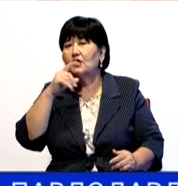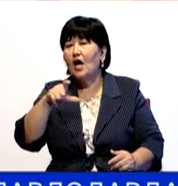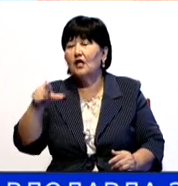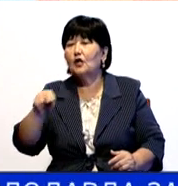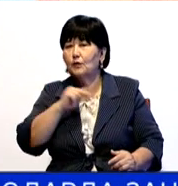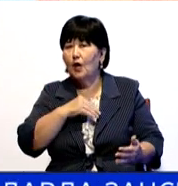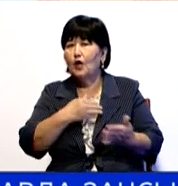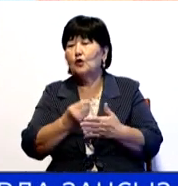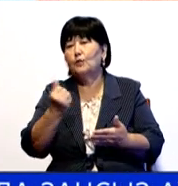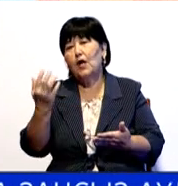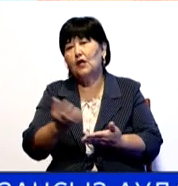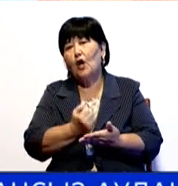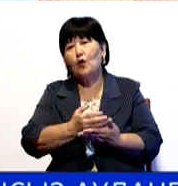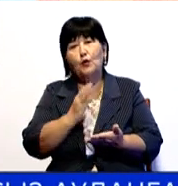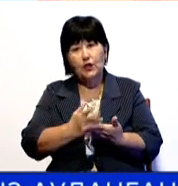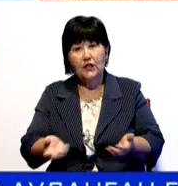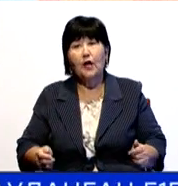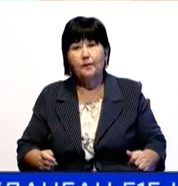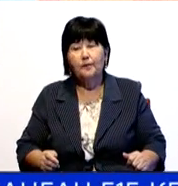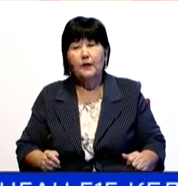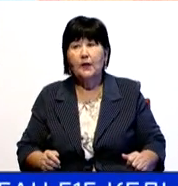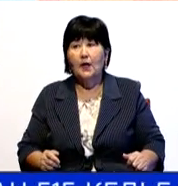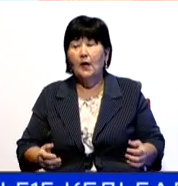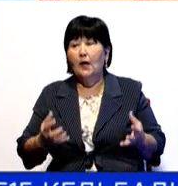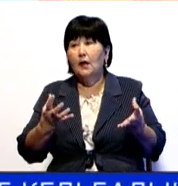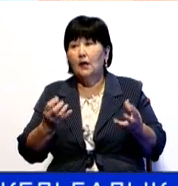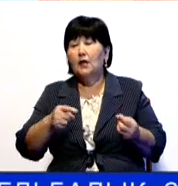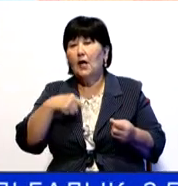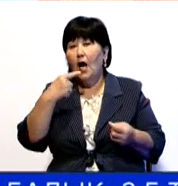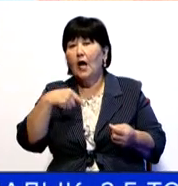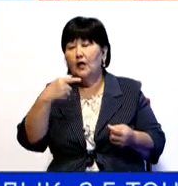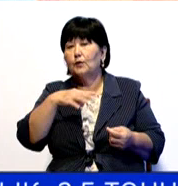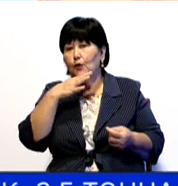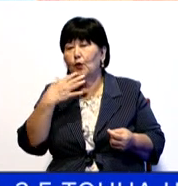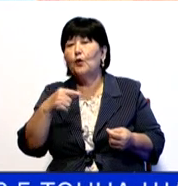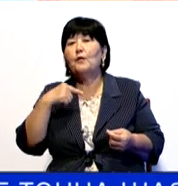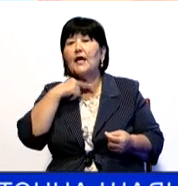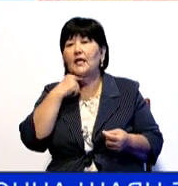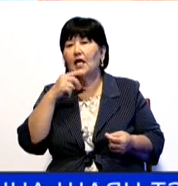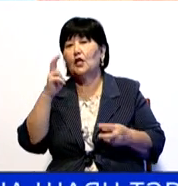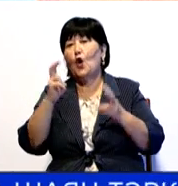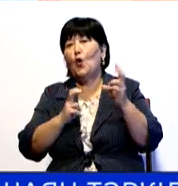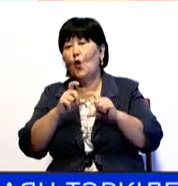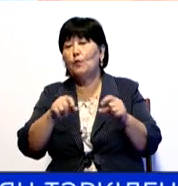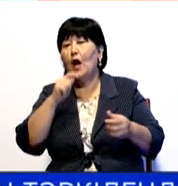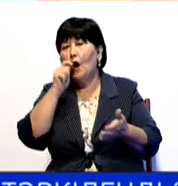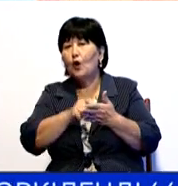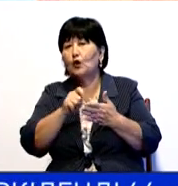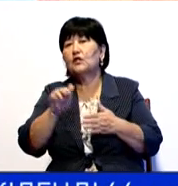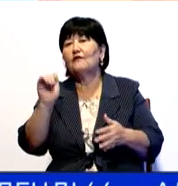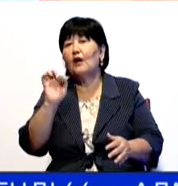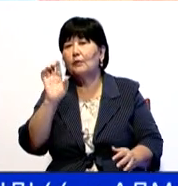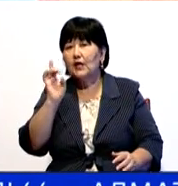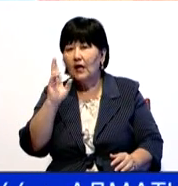жұмыс істеді, нәпақасын тауып отырды. Енді айта берсе көп қой, әжептәуір ет комбинаты, құс фабрикасы